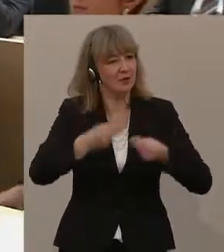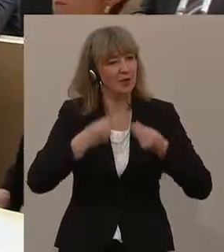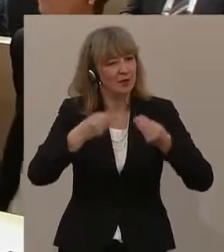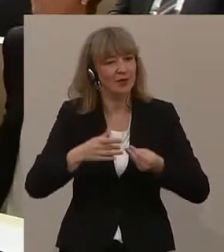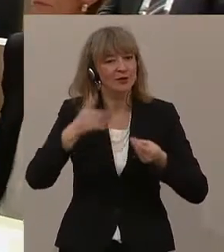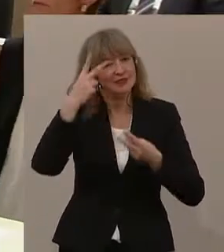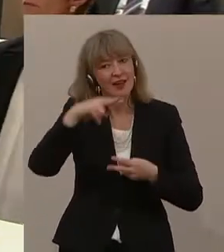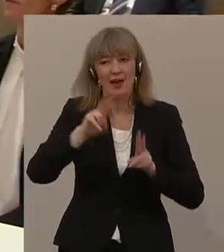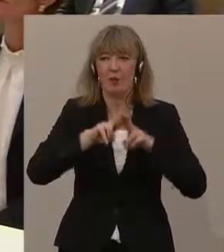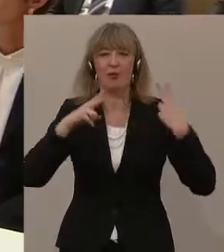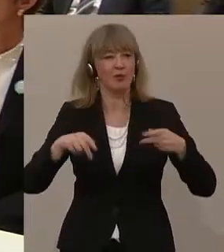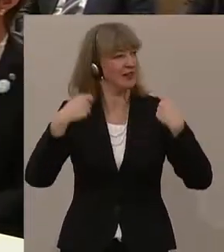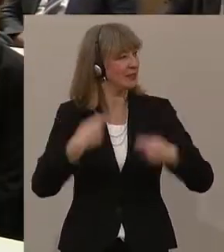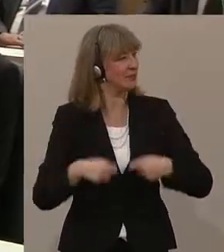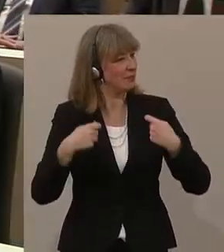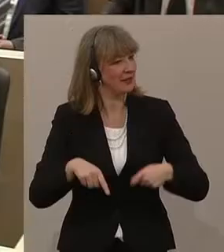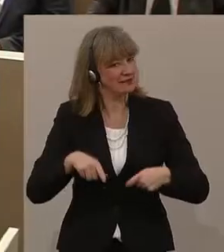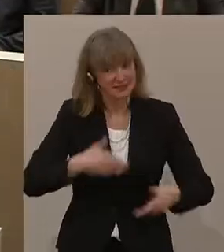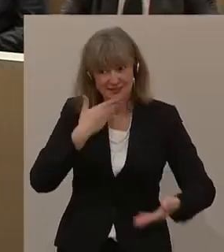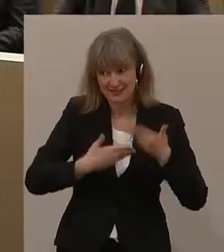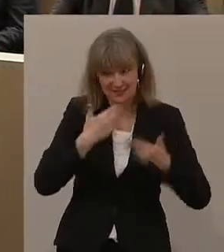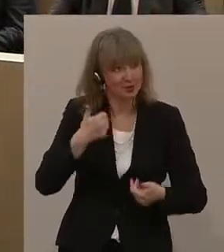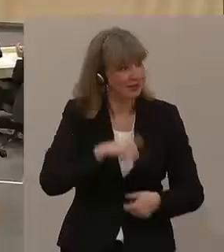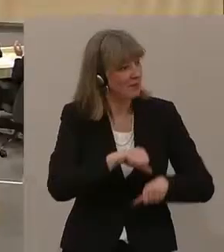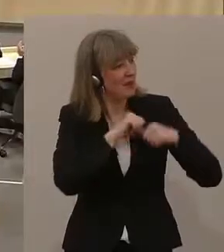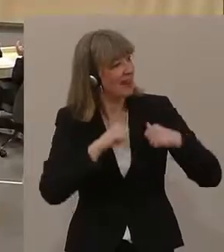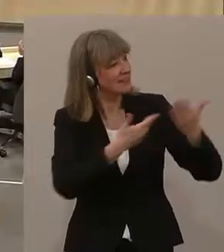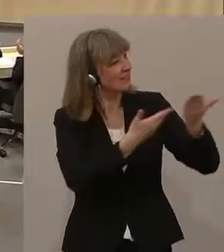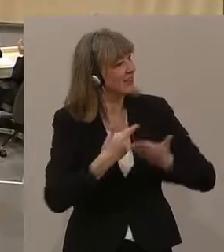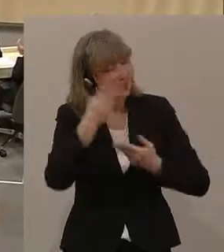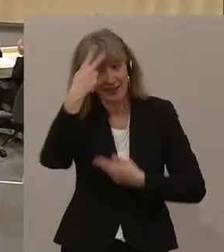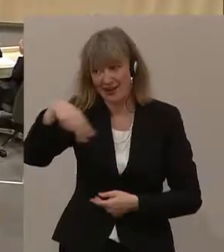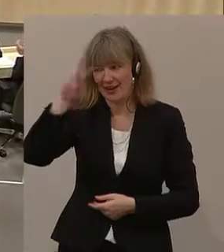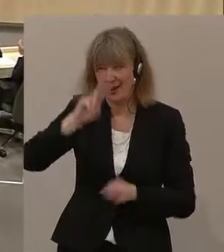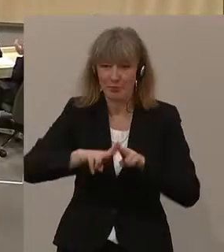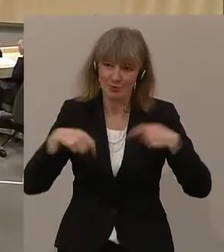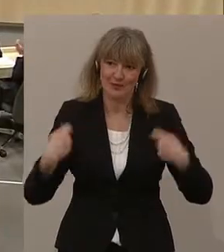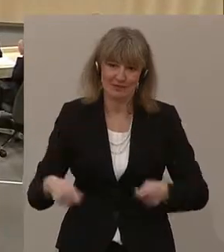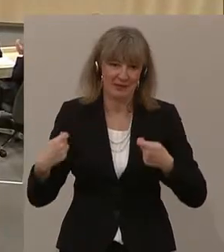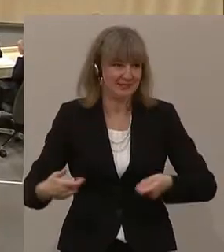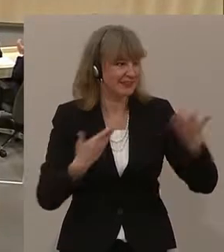den Herrn Bundespräsidenten bei dieser Sitzung. Herzlich willkommen, Herr Bundespräsident.